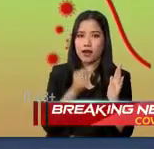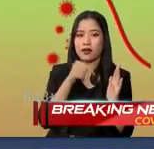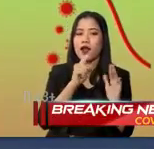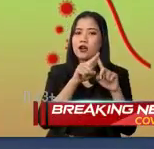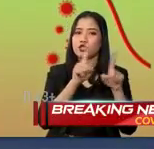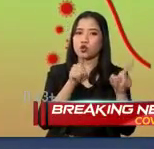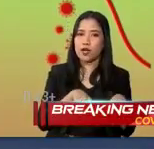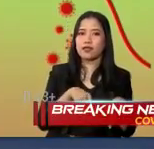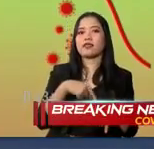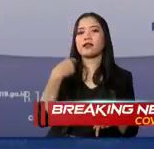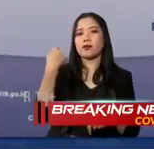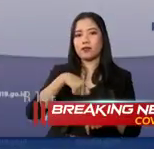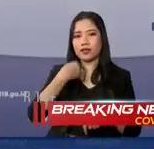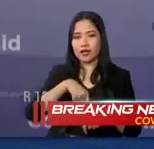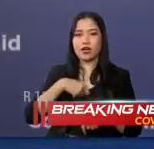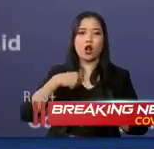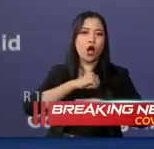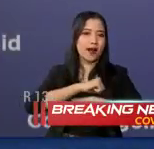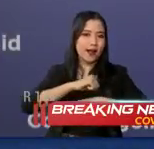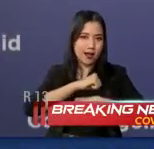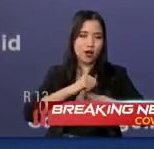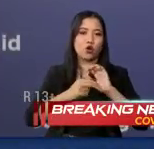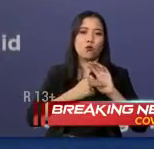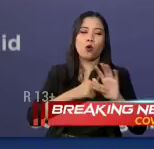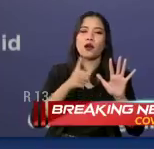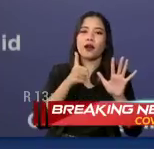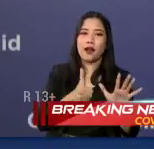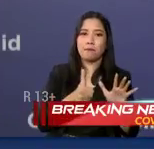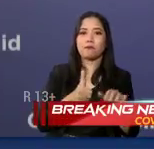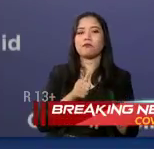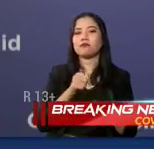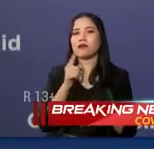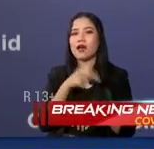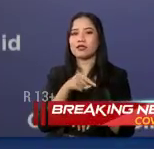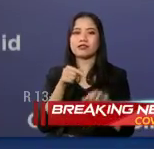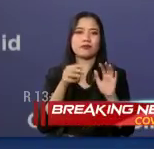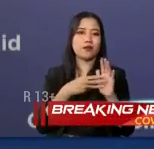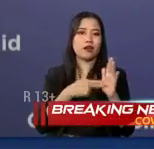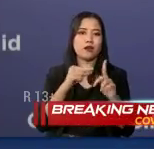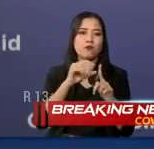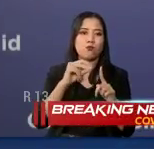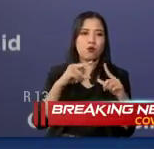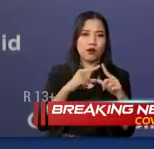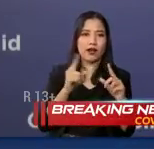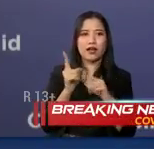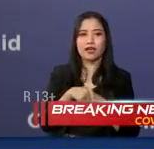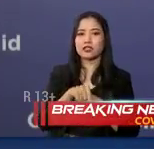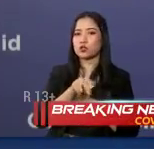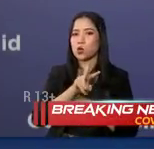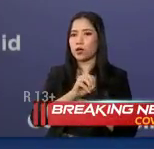surat edaran Menpora no 6.11.10 garis miring Menpora garis miring 6/2007